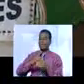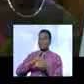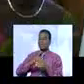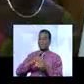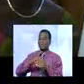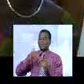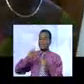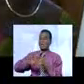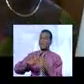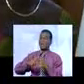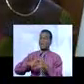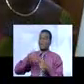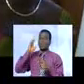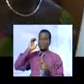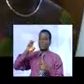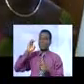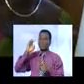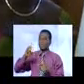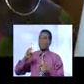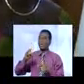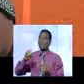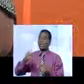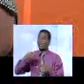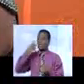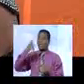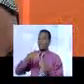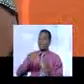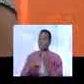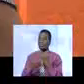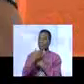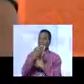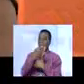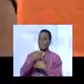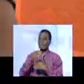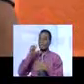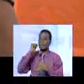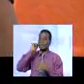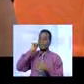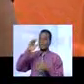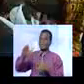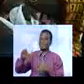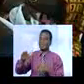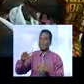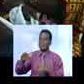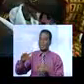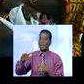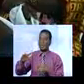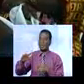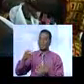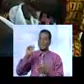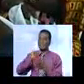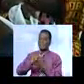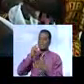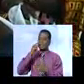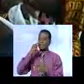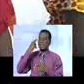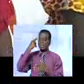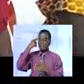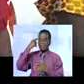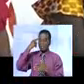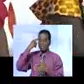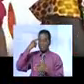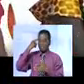le leadership féminin. Prononcée par Stéphanie Yeo, sociologue, il s'est agi de